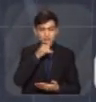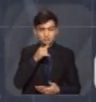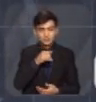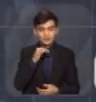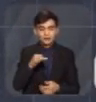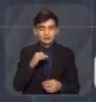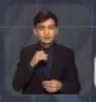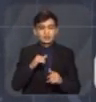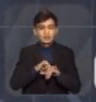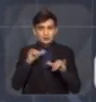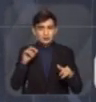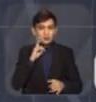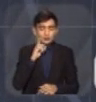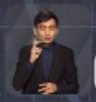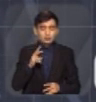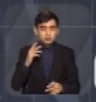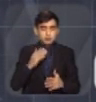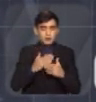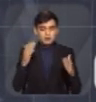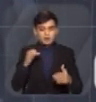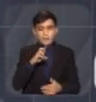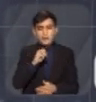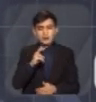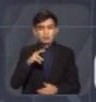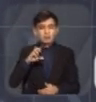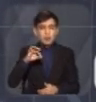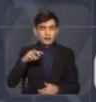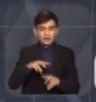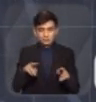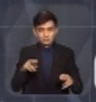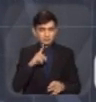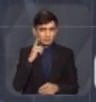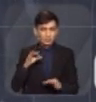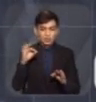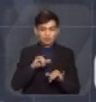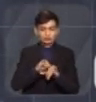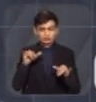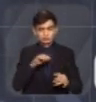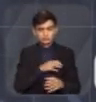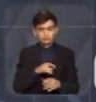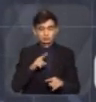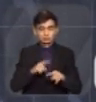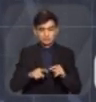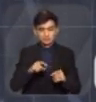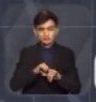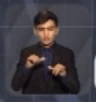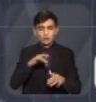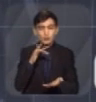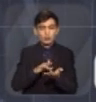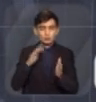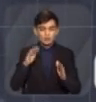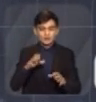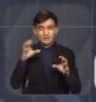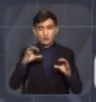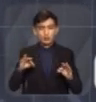«Рэнкинг», в стране все больше молодых людей в положении Бикболата Базарбаева. Уровень молодежной безработицы растет именно в городах и